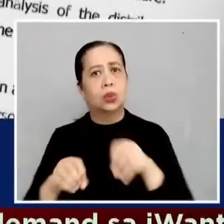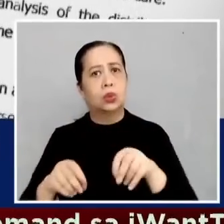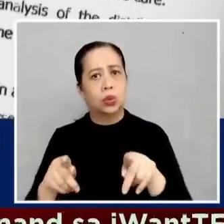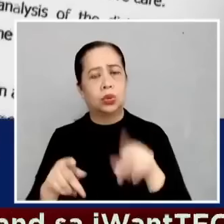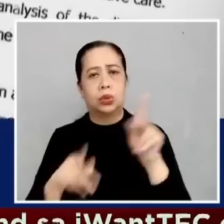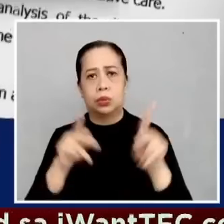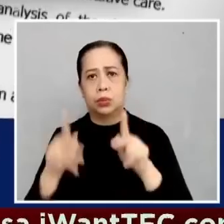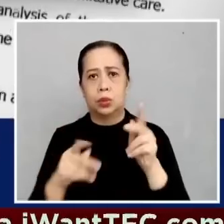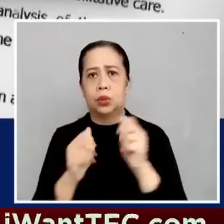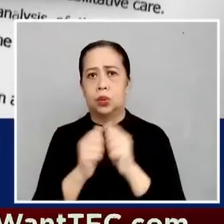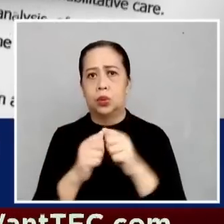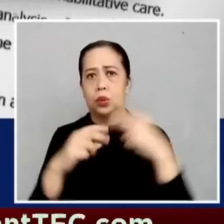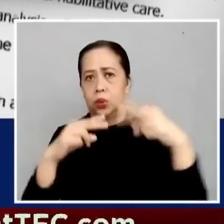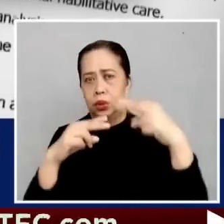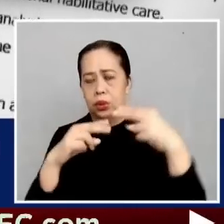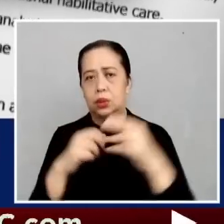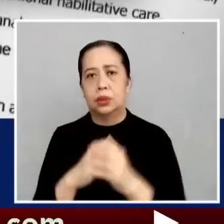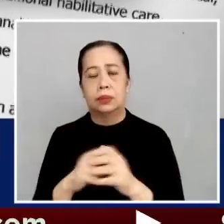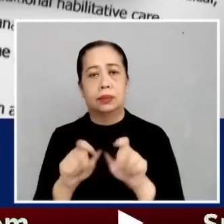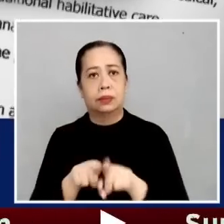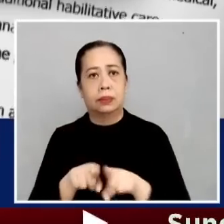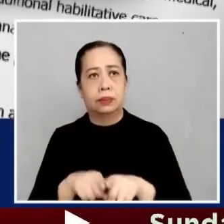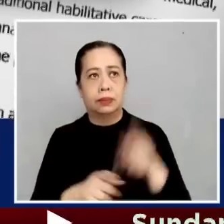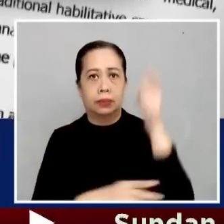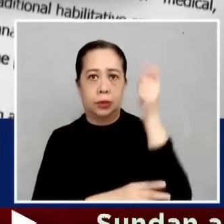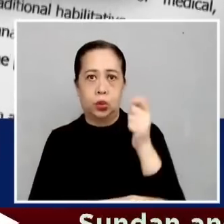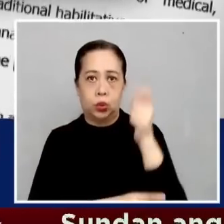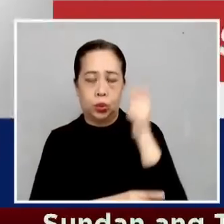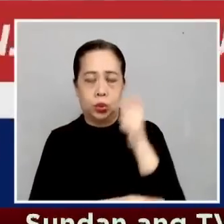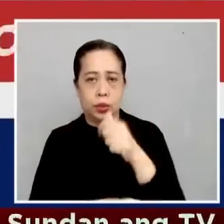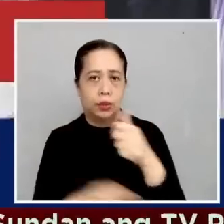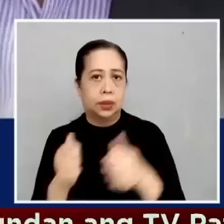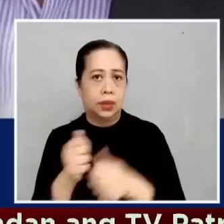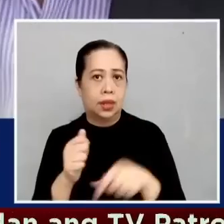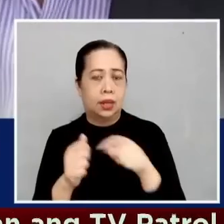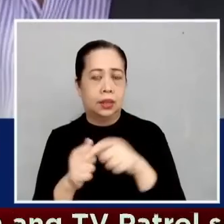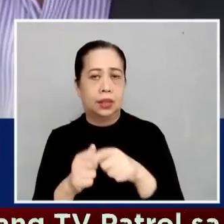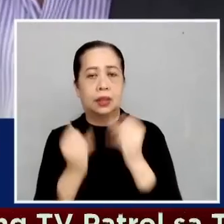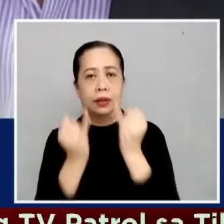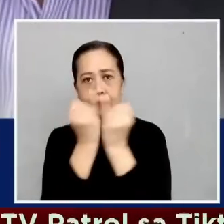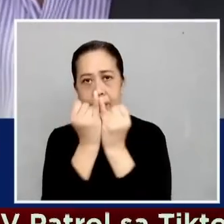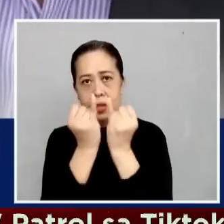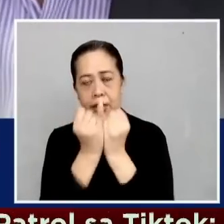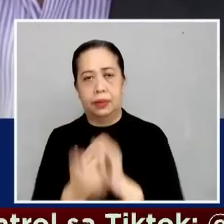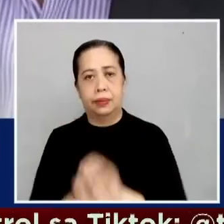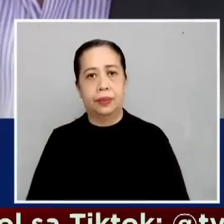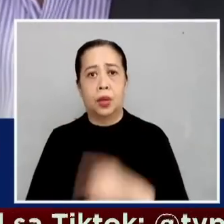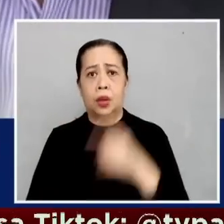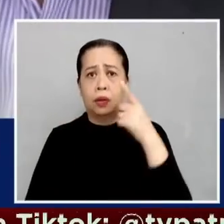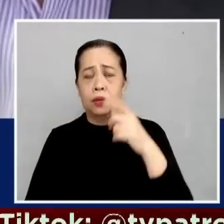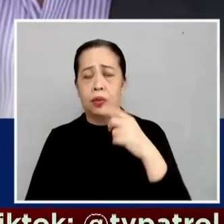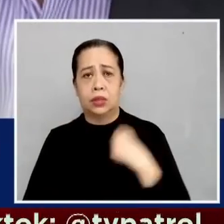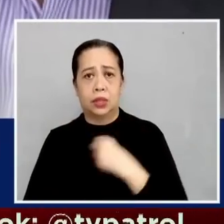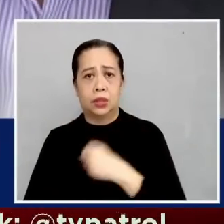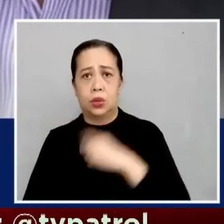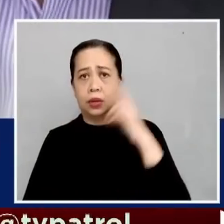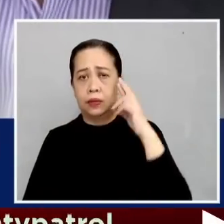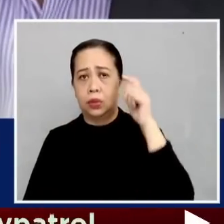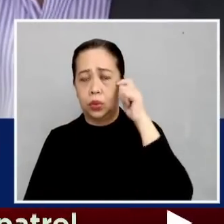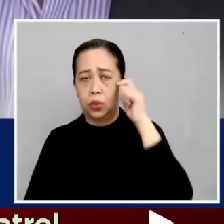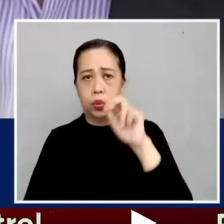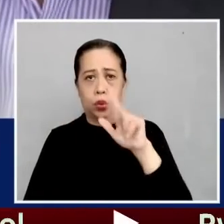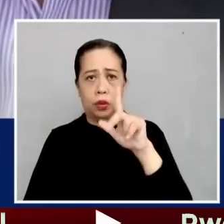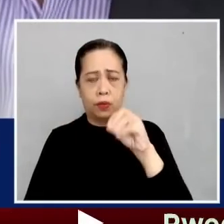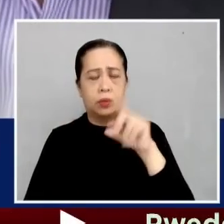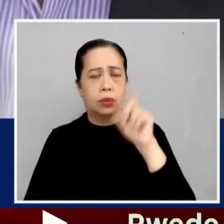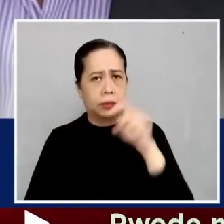may autism. Gayon din ang insurance coverage sa ilalim ng PhilHealth. Para kay Tulfo, napapanahong seryosohin ng